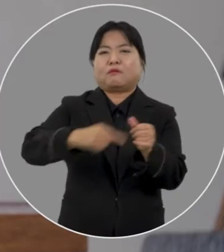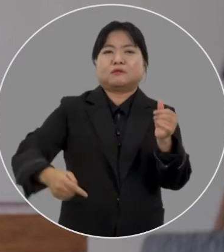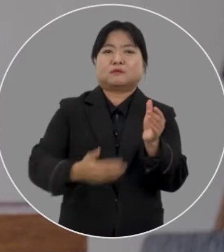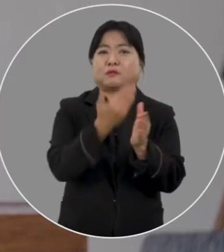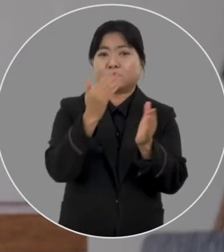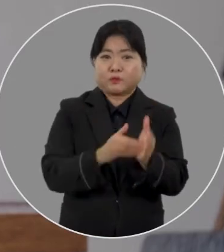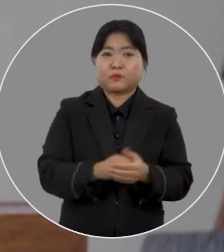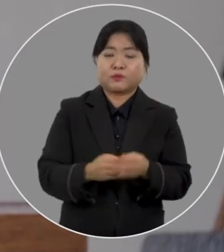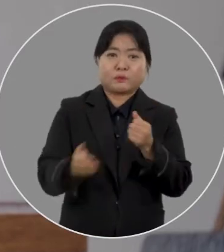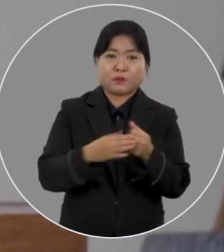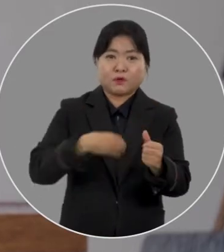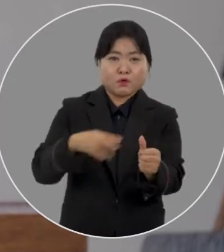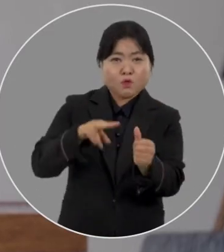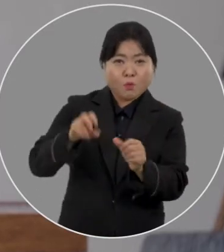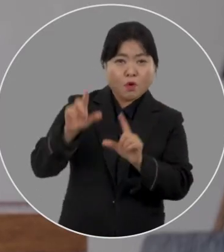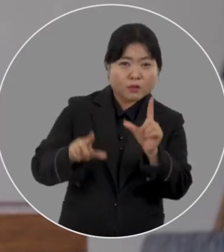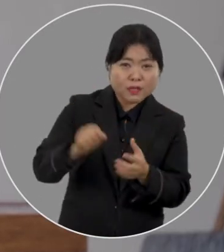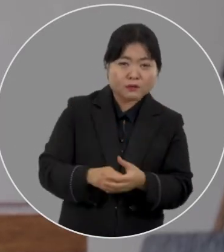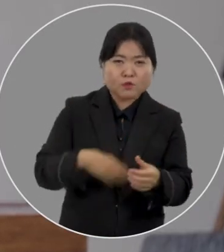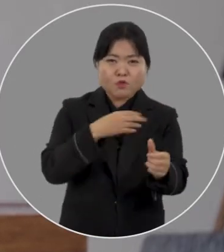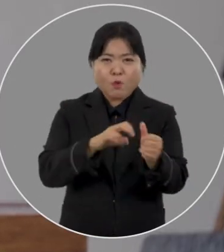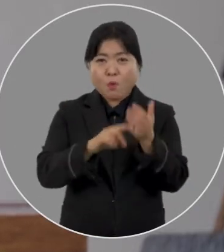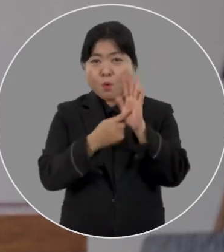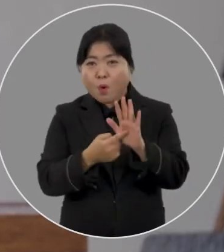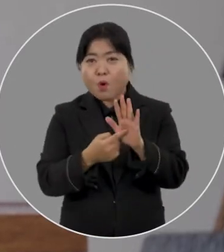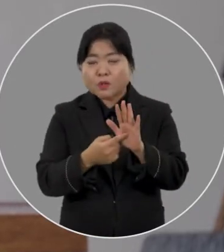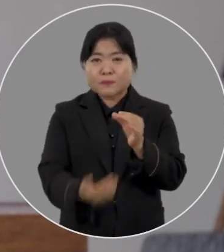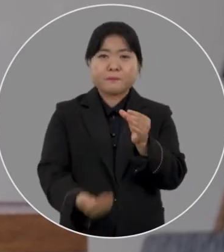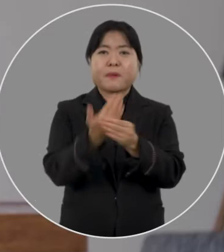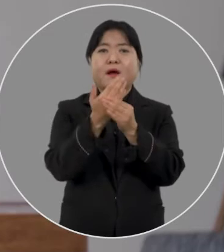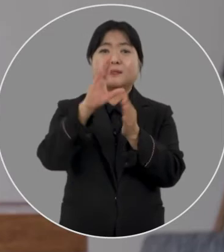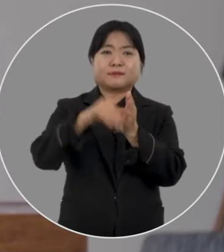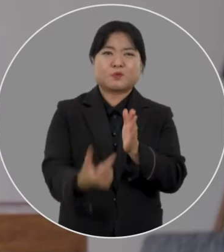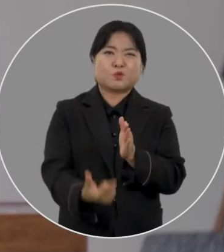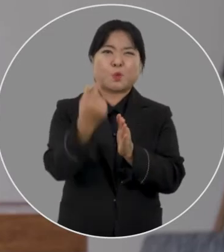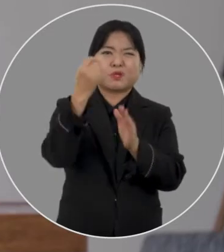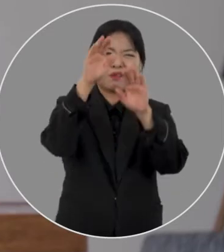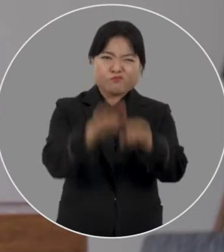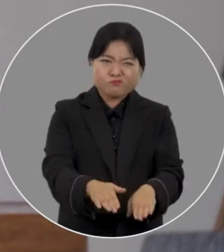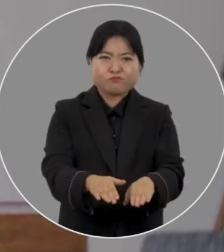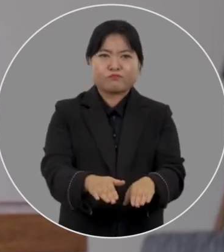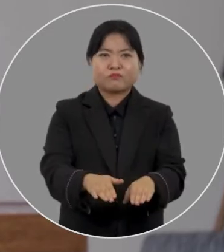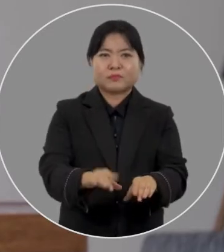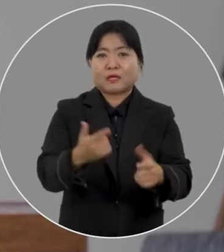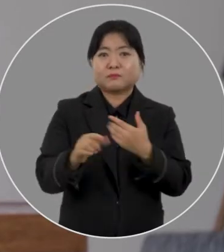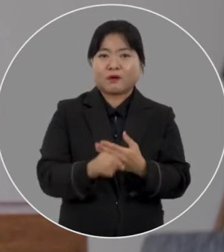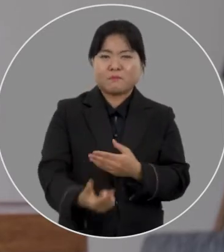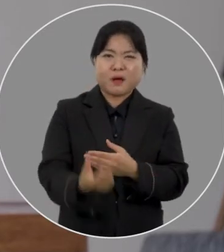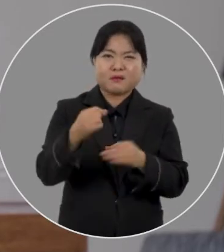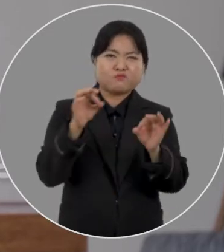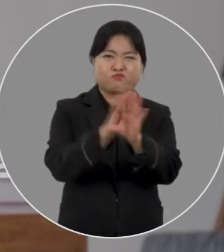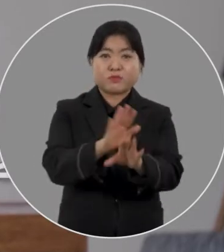그래서 이제 어떤 혐오 현상이나 또 혐오 표현이 발화됐을 때 조기에 진압을 하지 않으면 재빨리 조치를